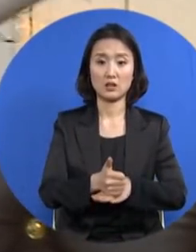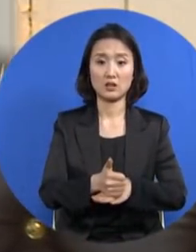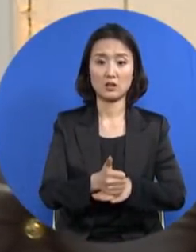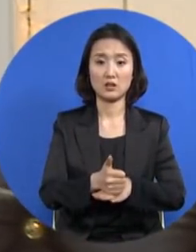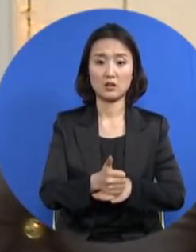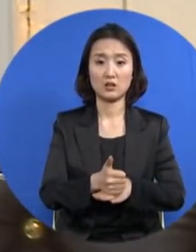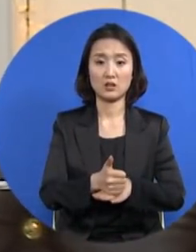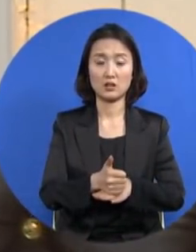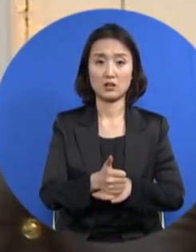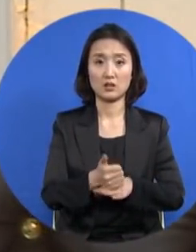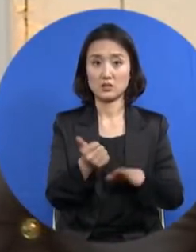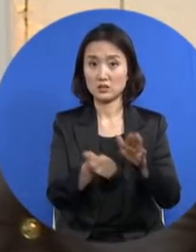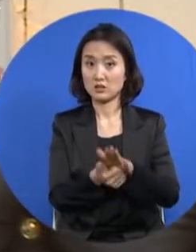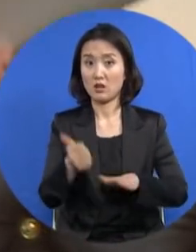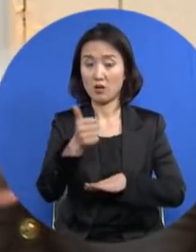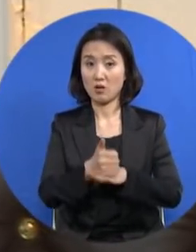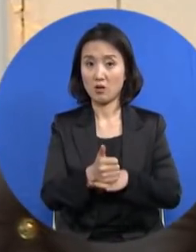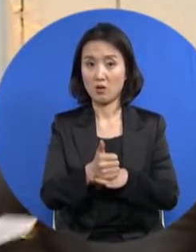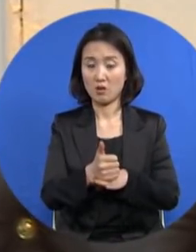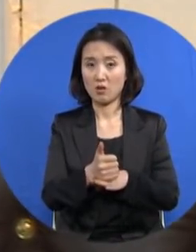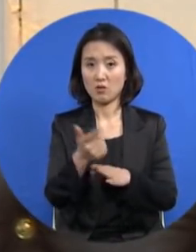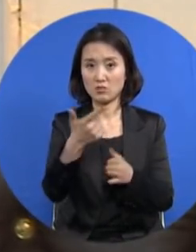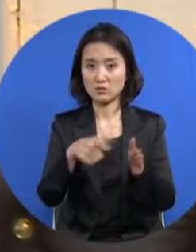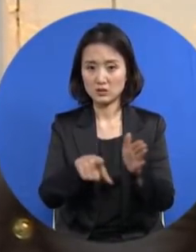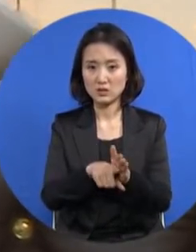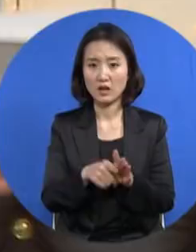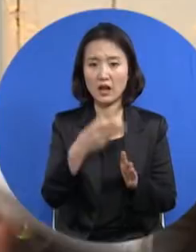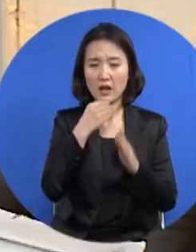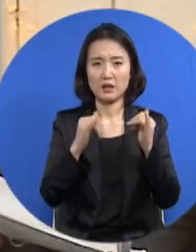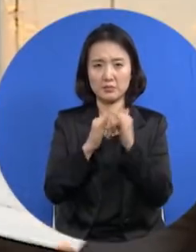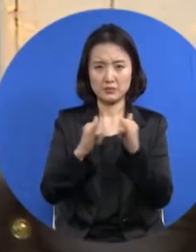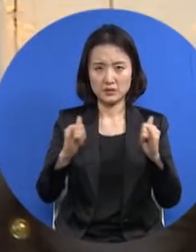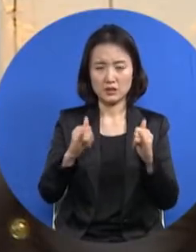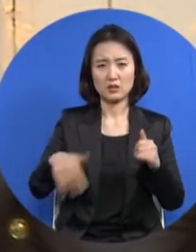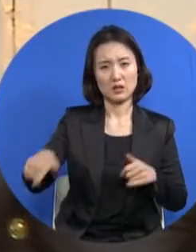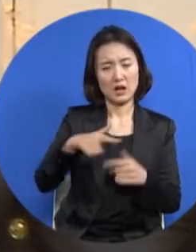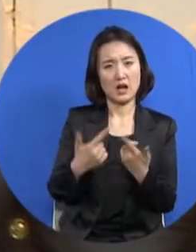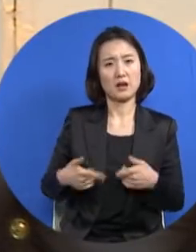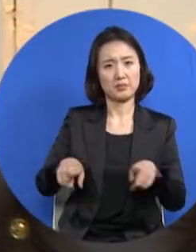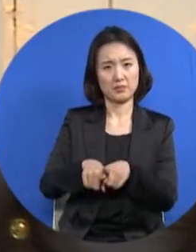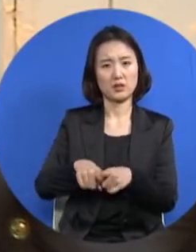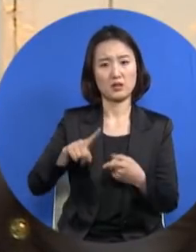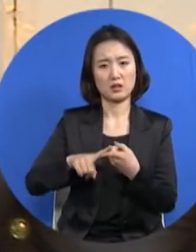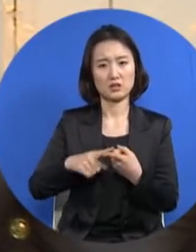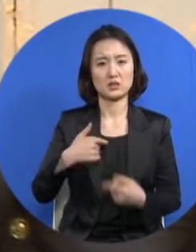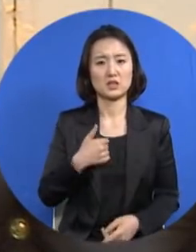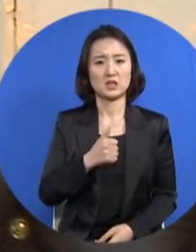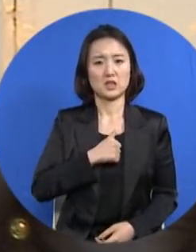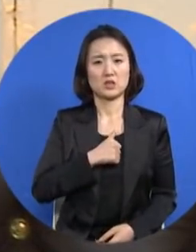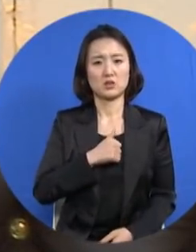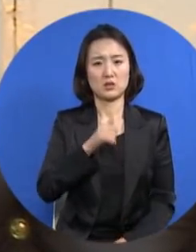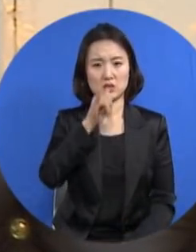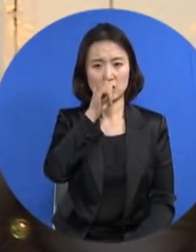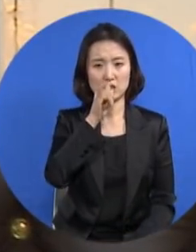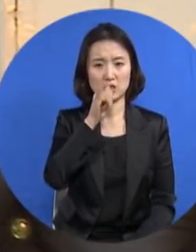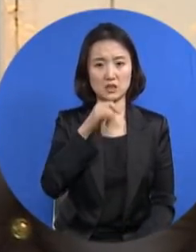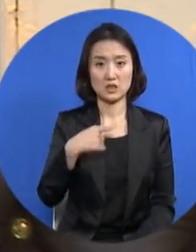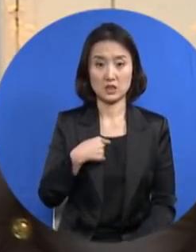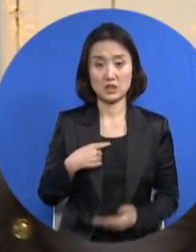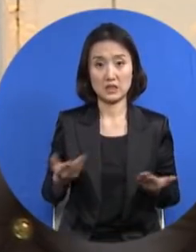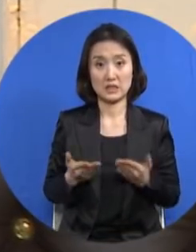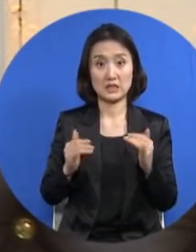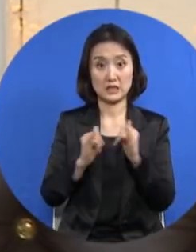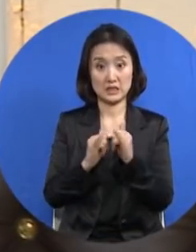성공했던 비즈니스가 아니라 그 행복한 사람들이 만드는 비즈니스에 대해서 굉장히 자부심을 갖고 있습니다. 저희